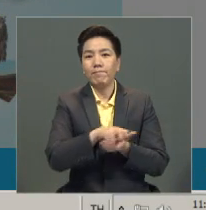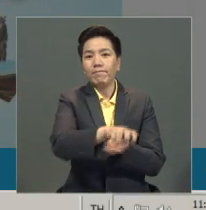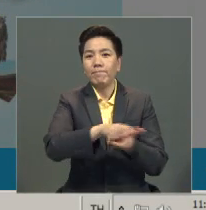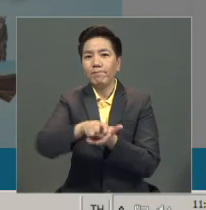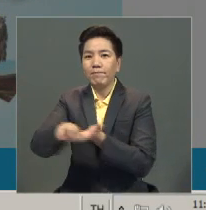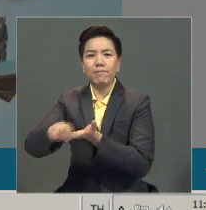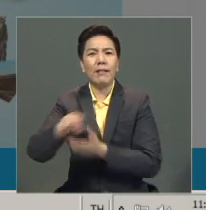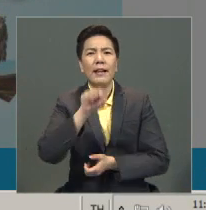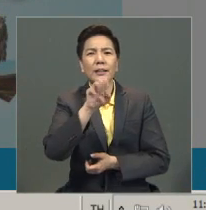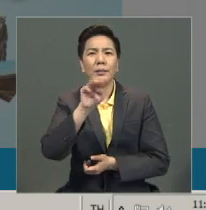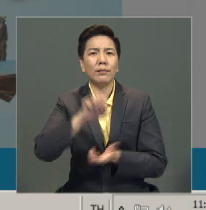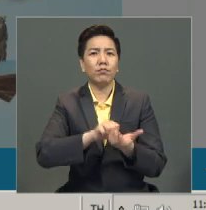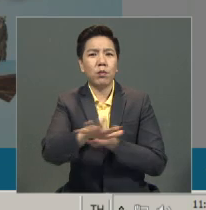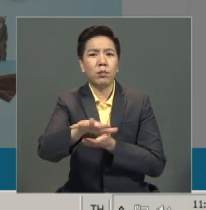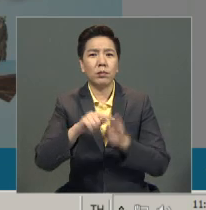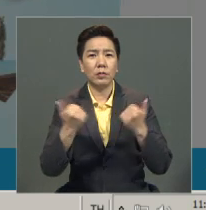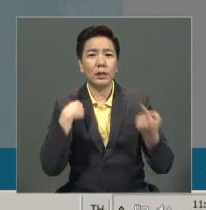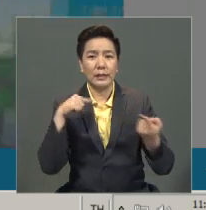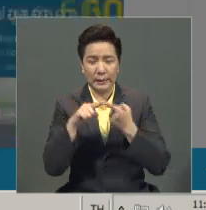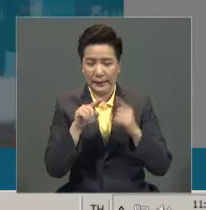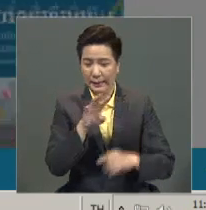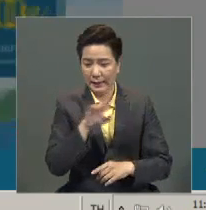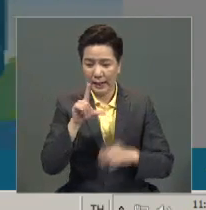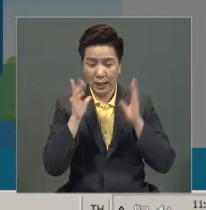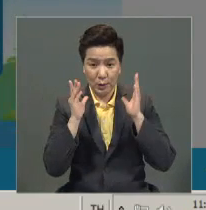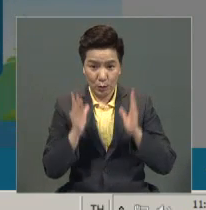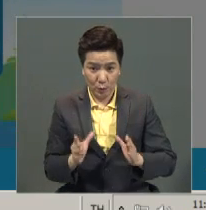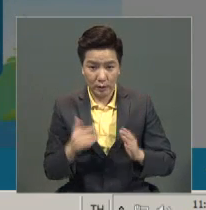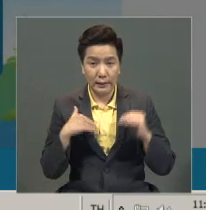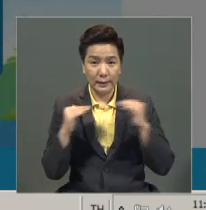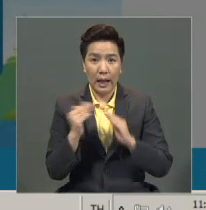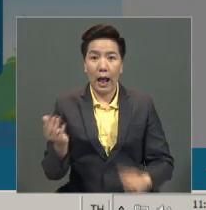ล้านคนซึ่งขณะนี้ทางระบบบอกว่าจะทยอยแจ้งผลทางSMSต่อนะครับแต่ว่าใน 4